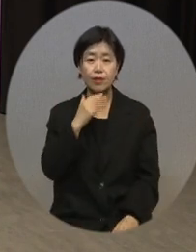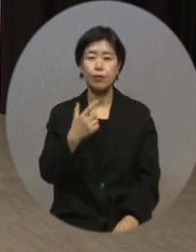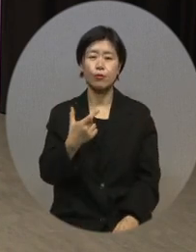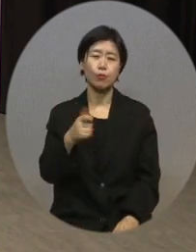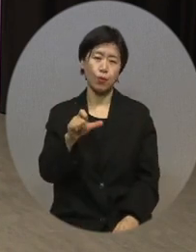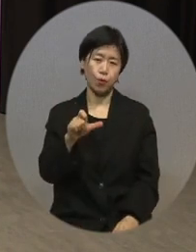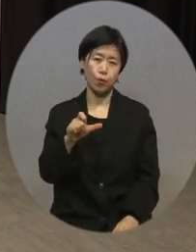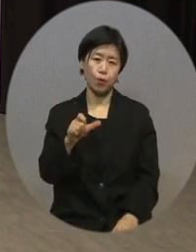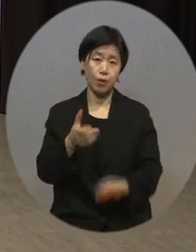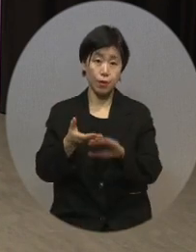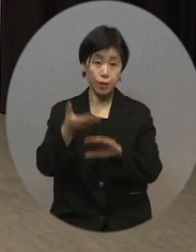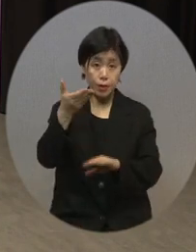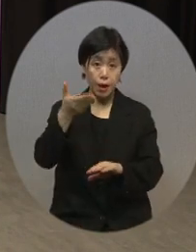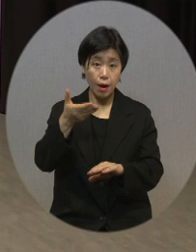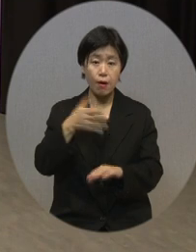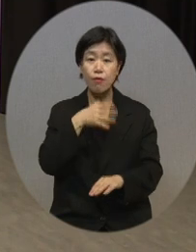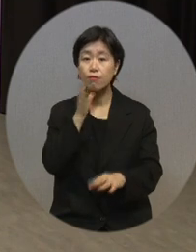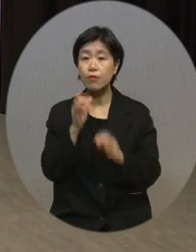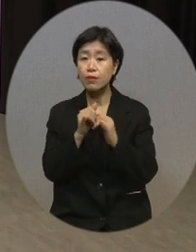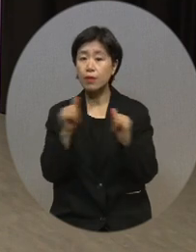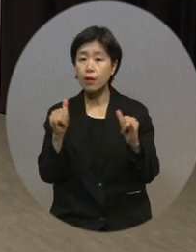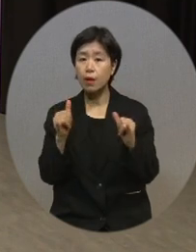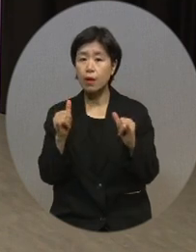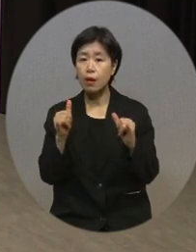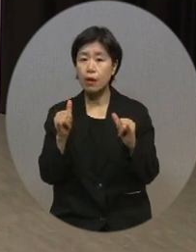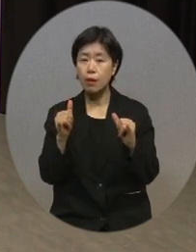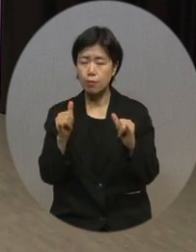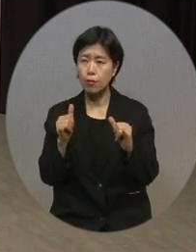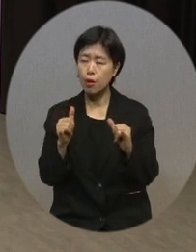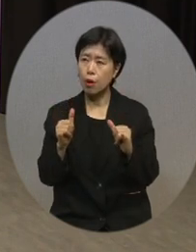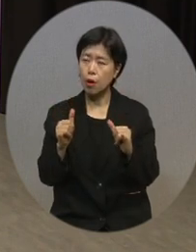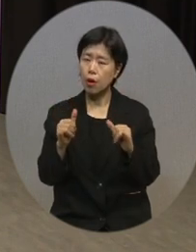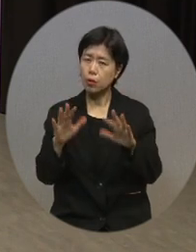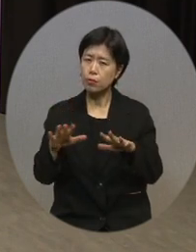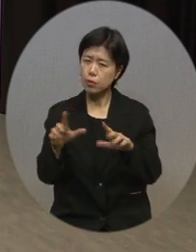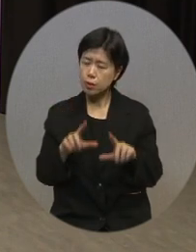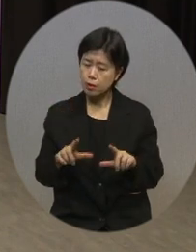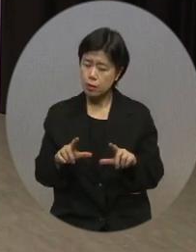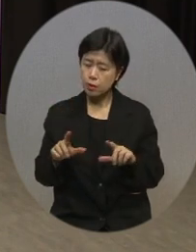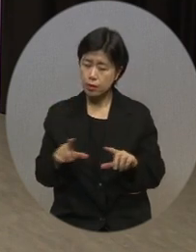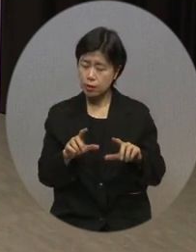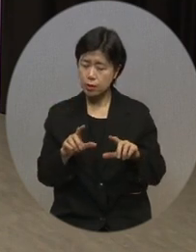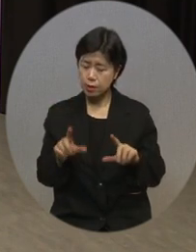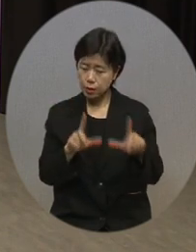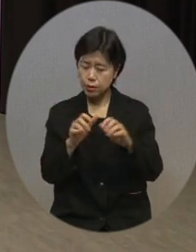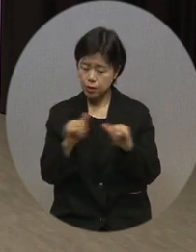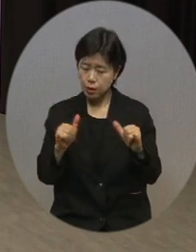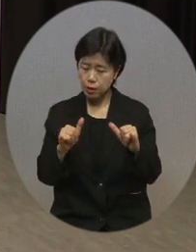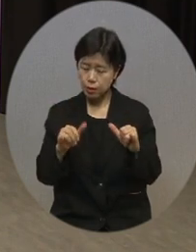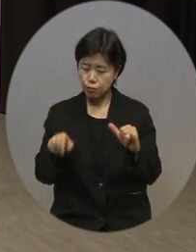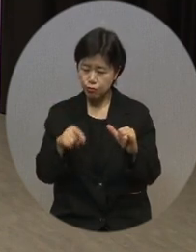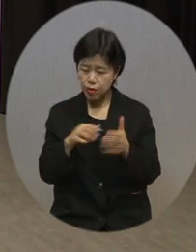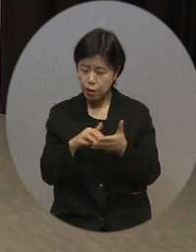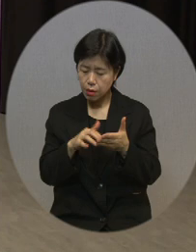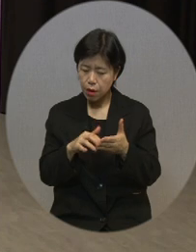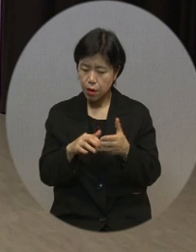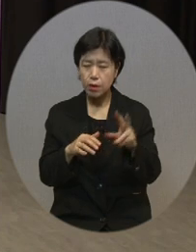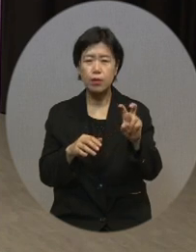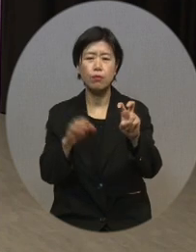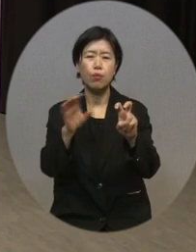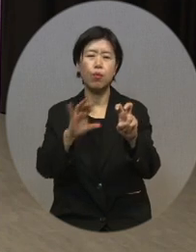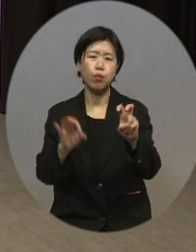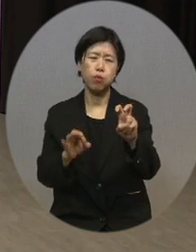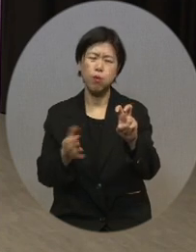노령인구가 네. 65세 이상 노령인구가 20%를 넘어섰습니다. 그래서 초고령 시대를 접어들었는데